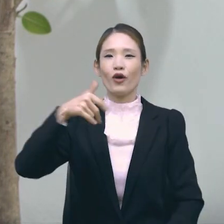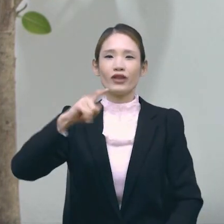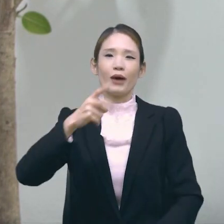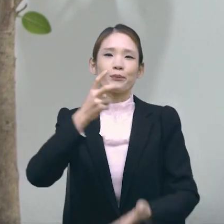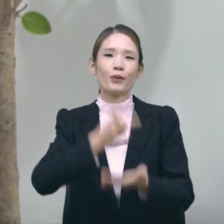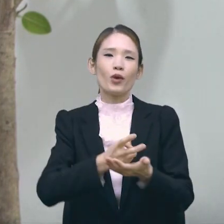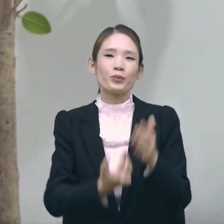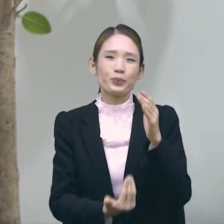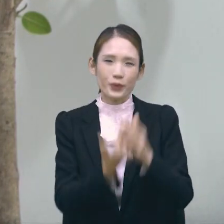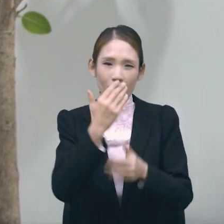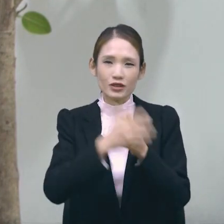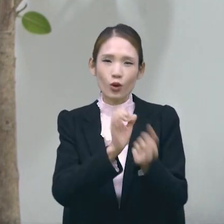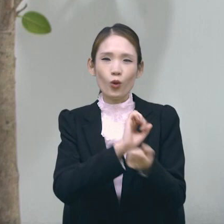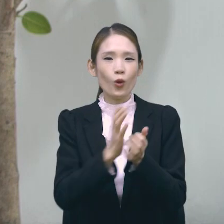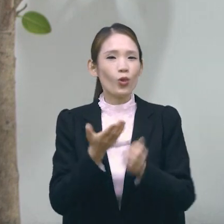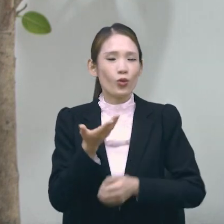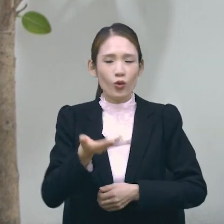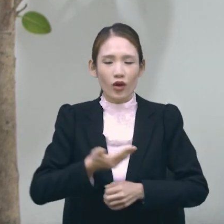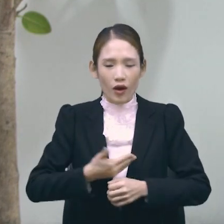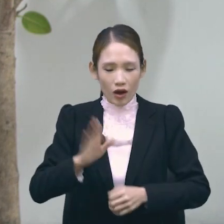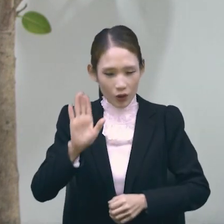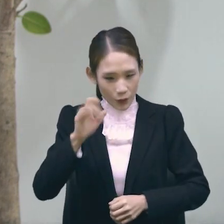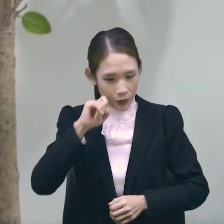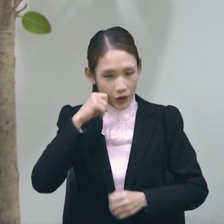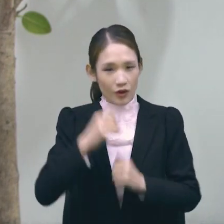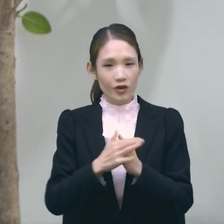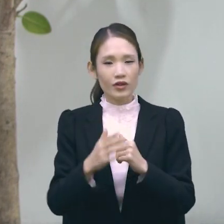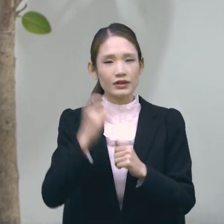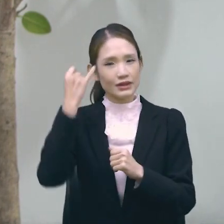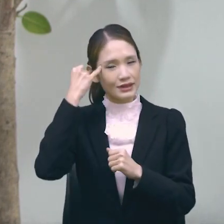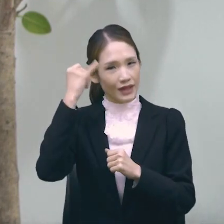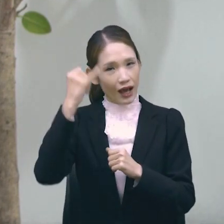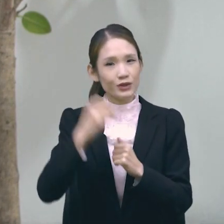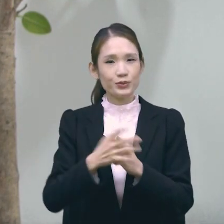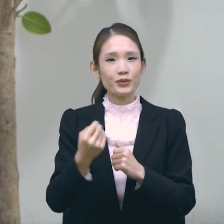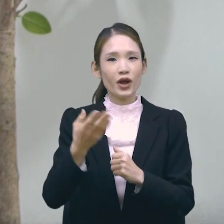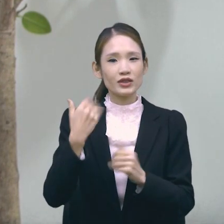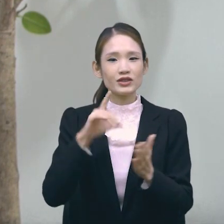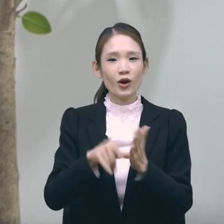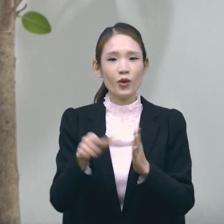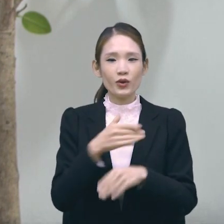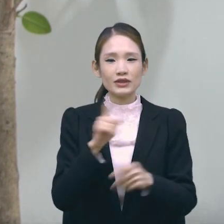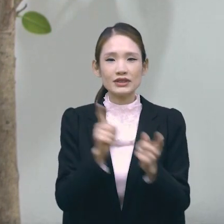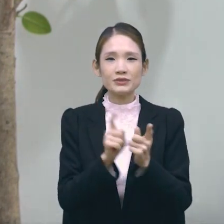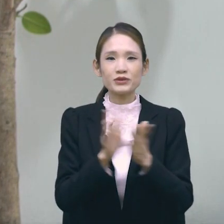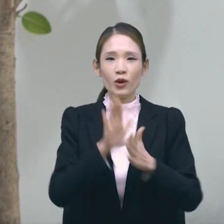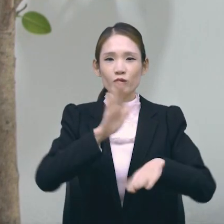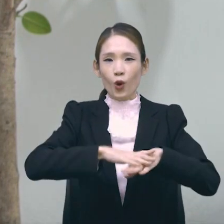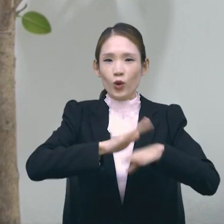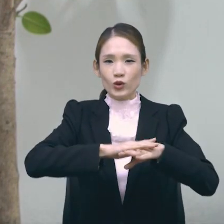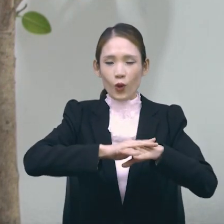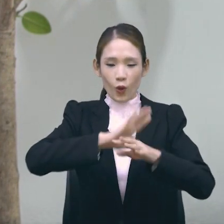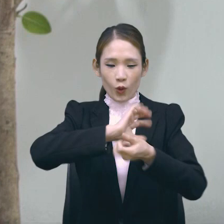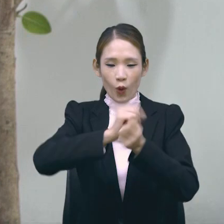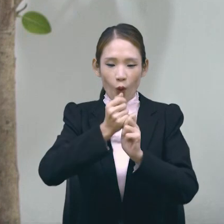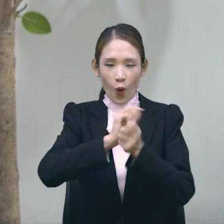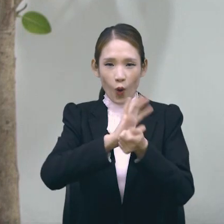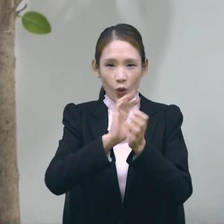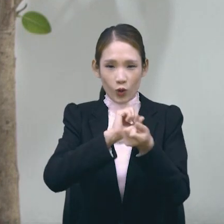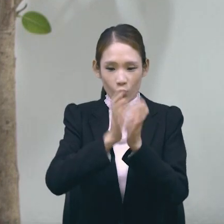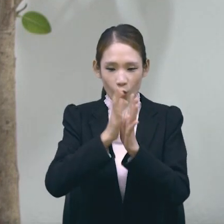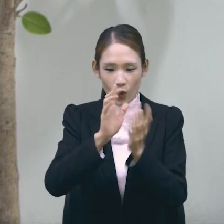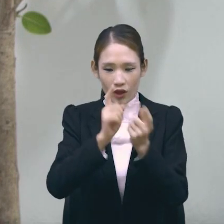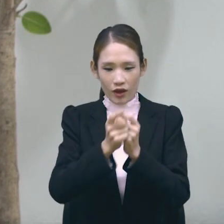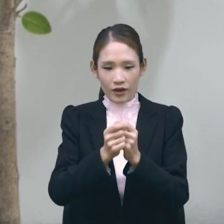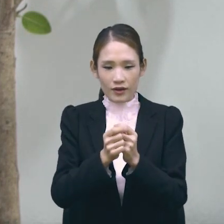꽃 한 송이 주는 것도 굉장히 힘들어졌잖아요. 그래서 아이들이 생각해낸 아이디어가 며칠 전부터 손수 꽃을 접어요. 어설프게 접는 게 아니라